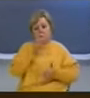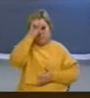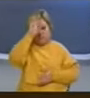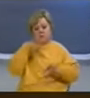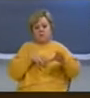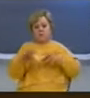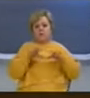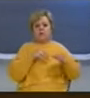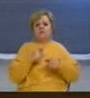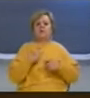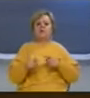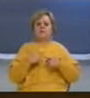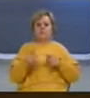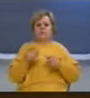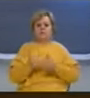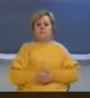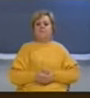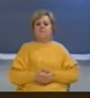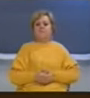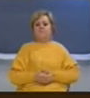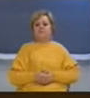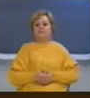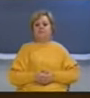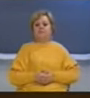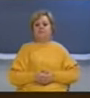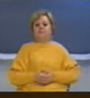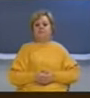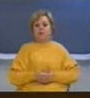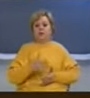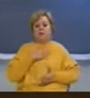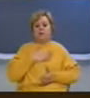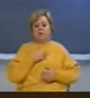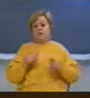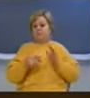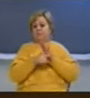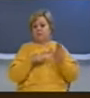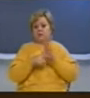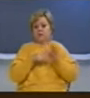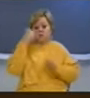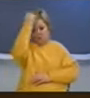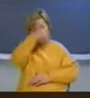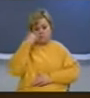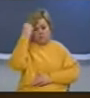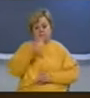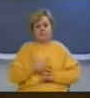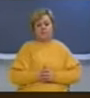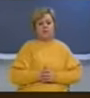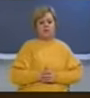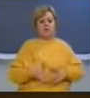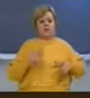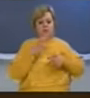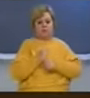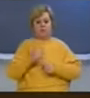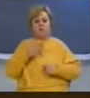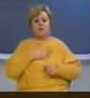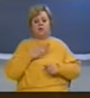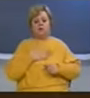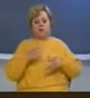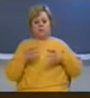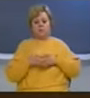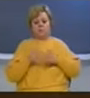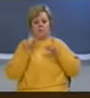punëtorëve, sepse pasojat po i bartim të gjithë ne si Kosovë. Dhe në fund, edhe ne si grup